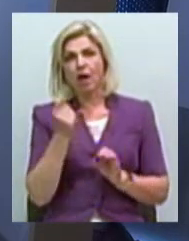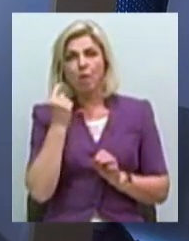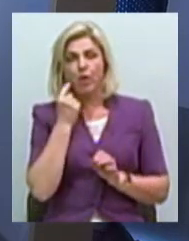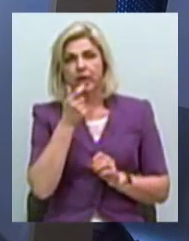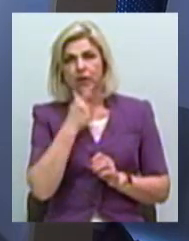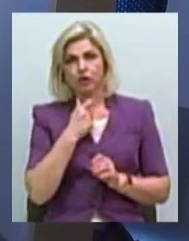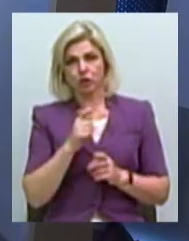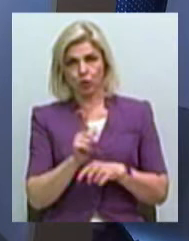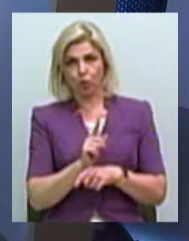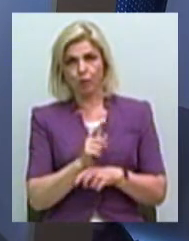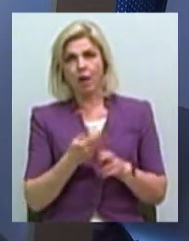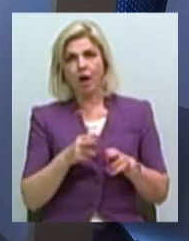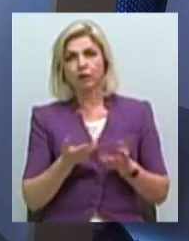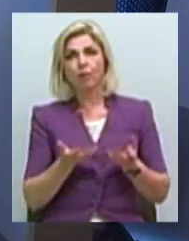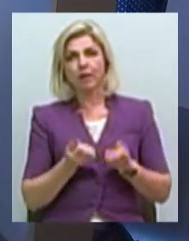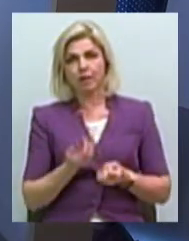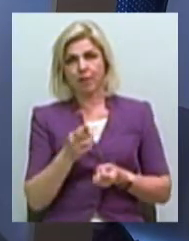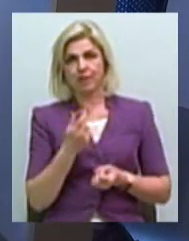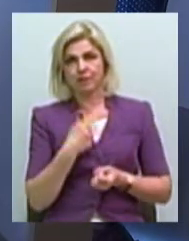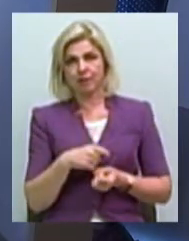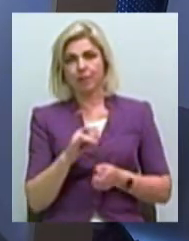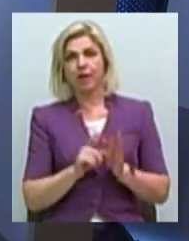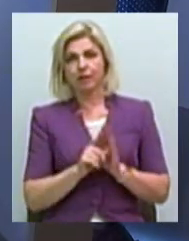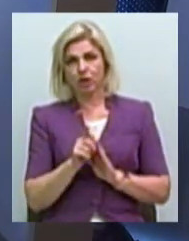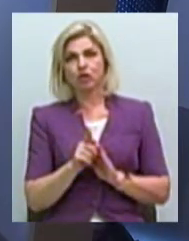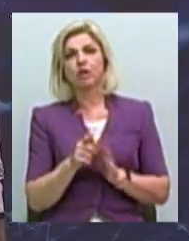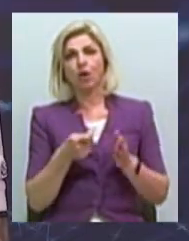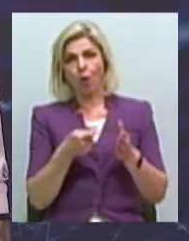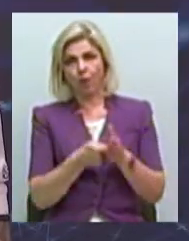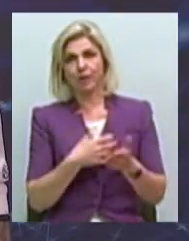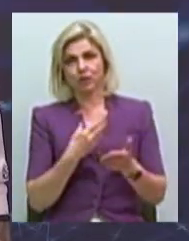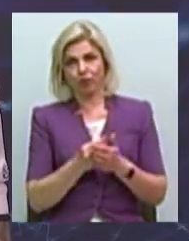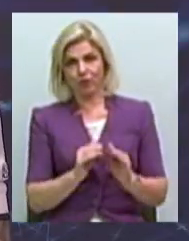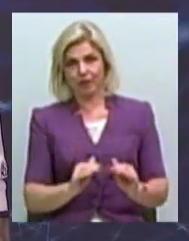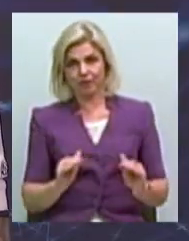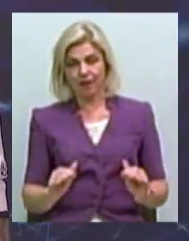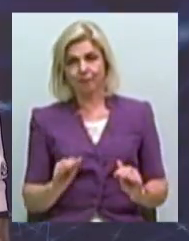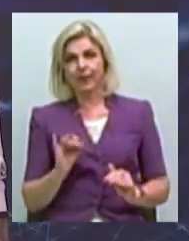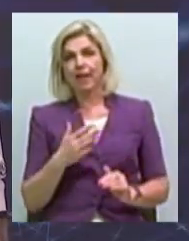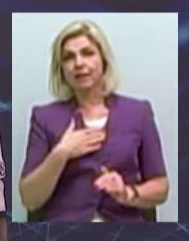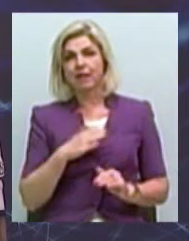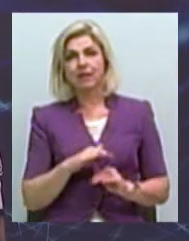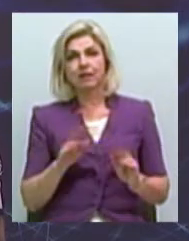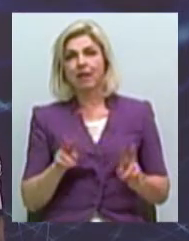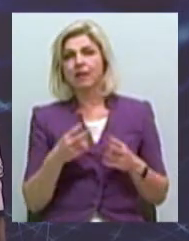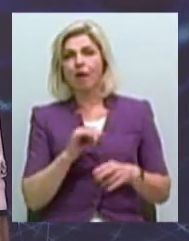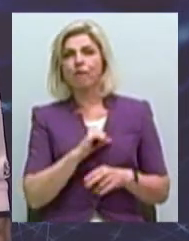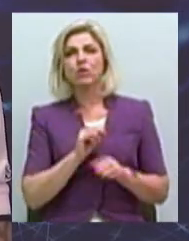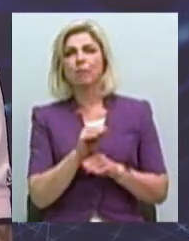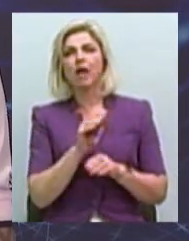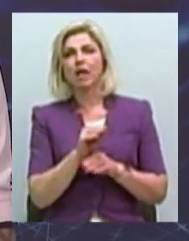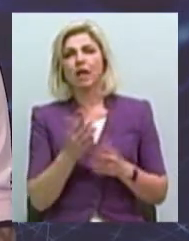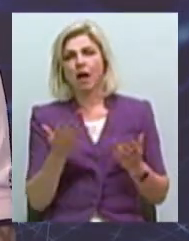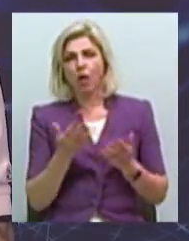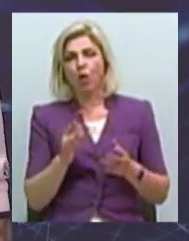которые мы принимаем для себя и начинаем питать своих детей. И наших детей не нужно воспитывать какой-то критикой